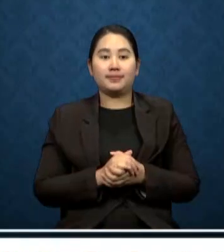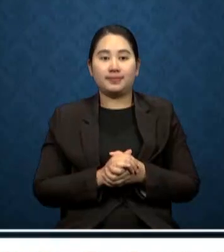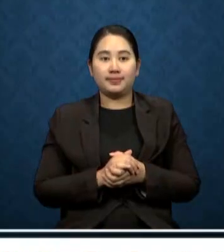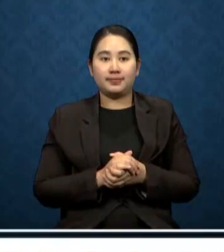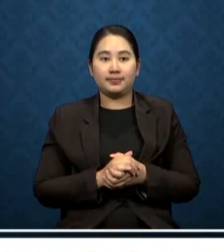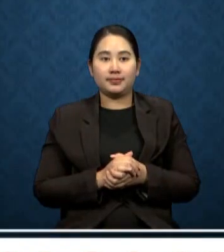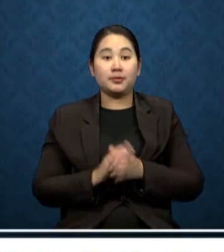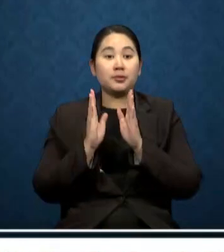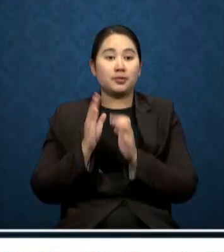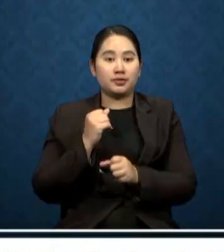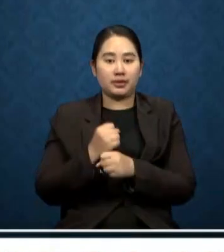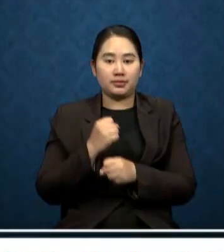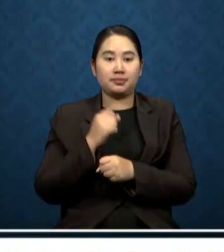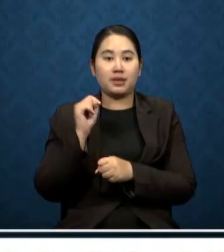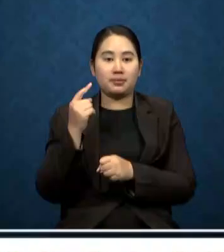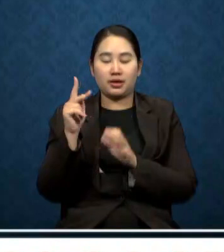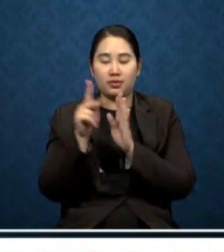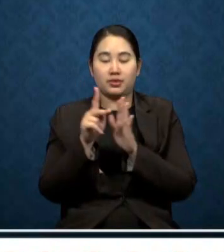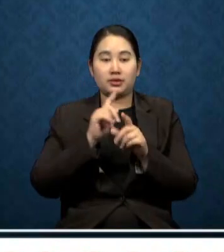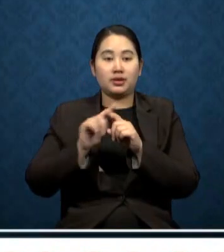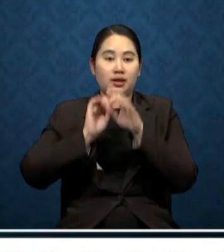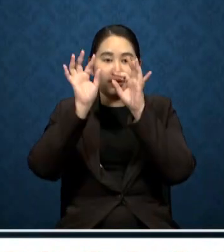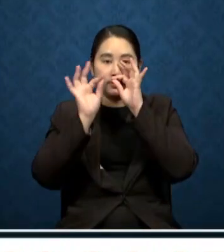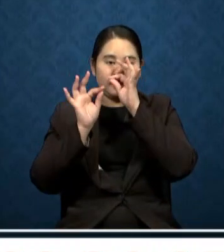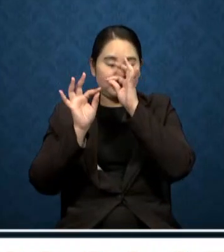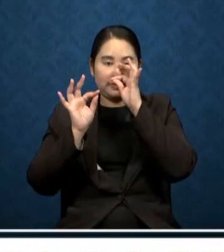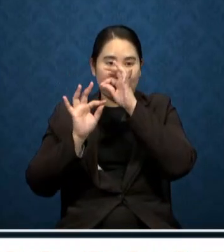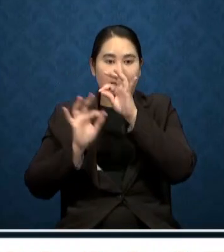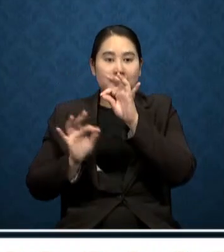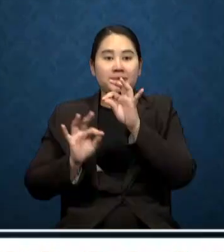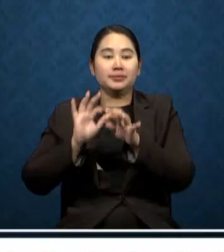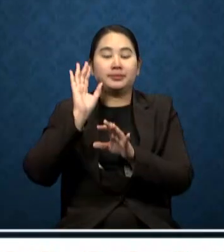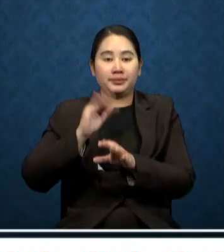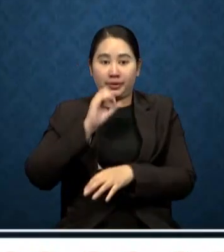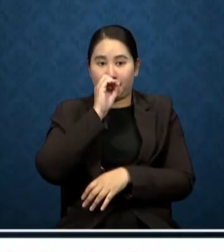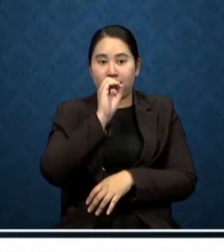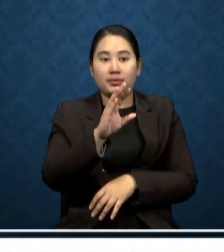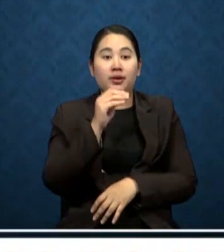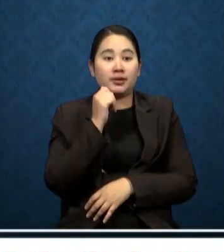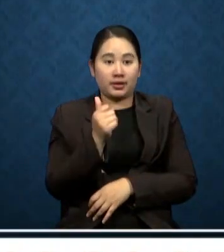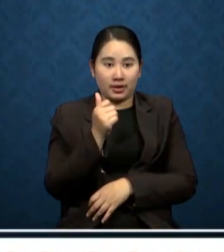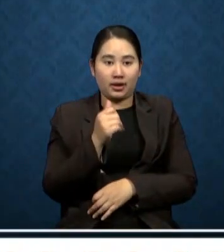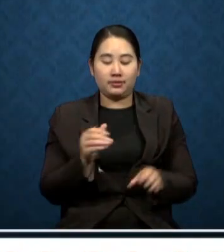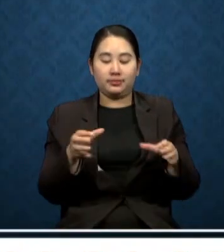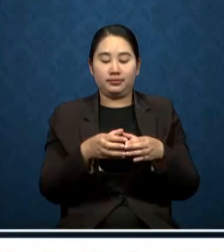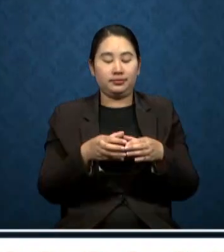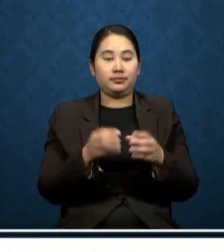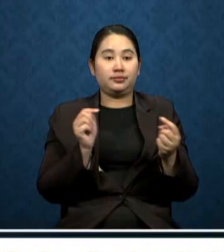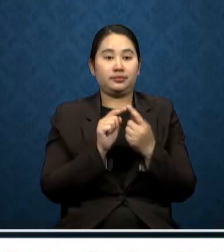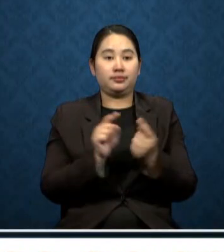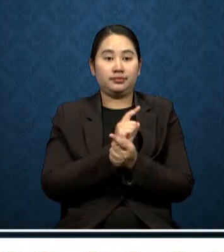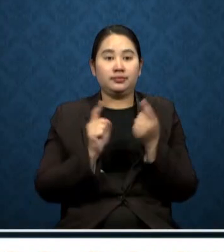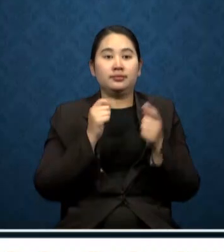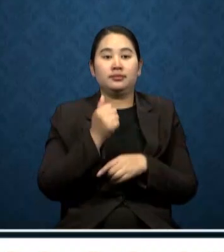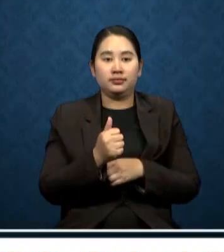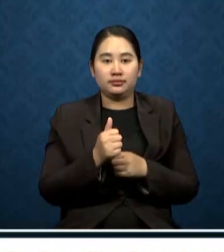ผู้ทยัใหม หน่อย กาธิกาเยอะจะเป็นการจดทเบียนก็มาจดแจ้งได้เพื่เป็กลกจกเพื่อสังคมก่อนมี 106